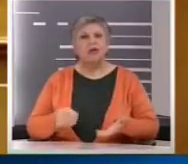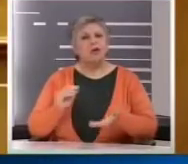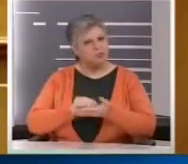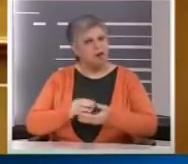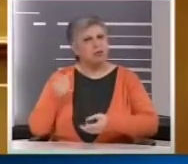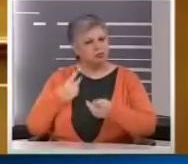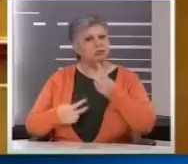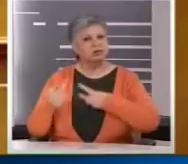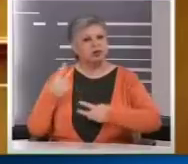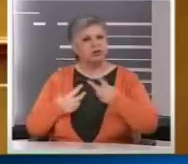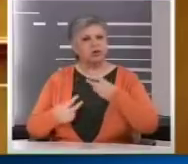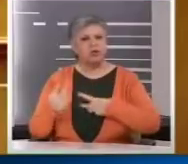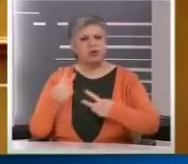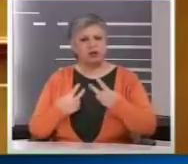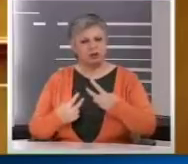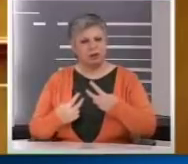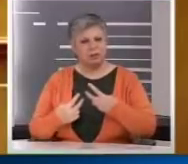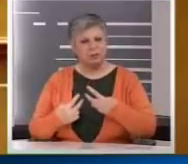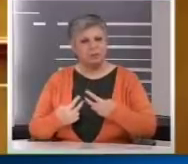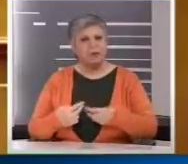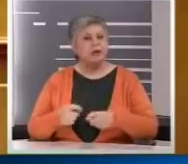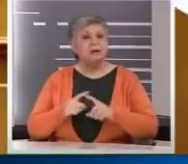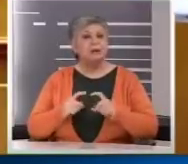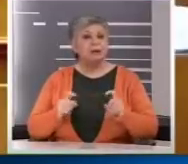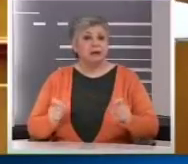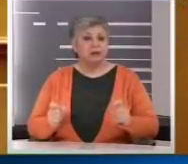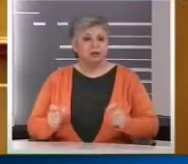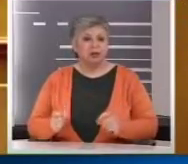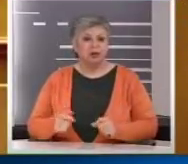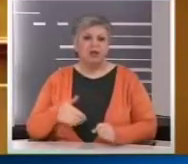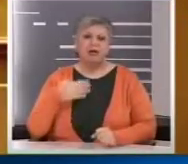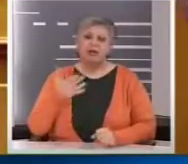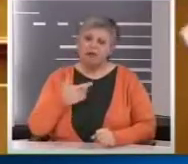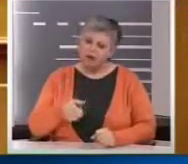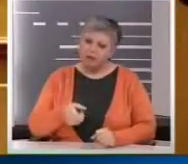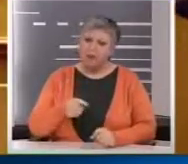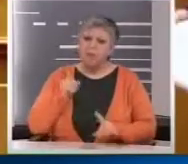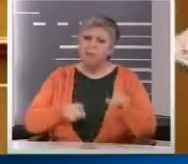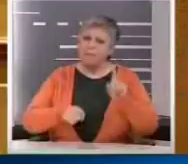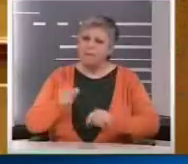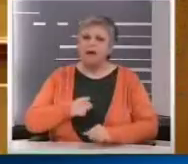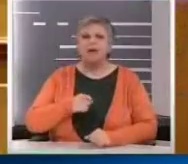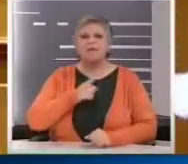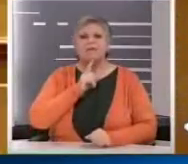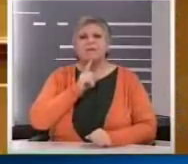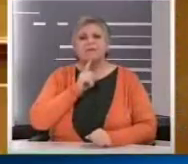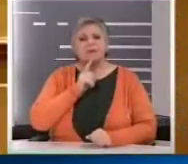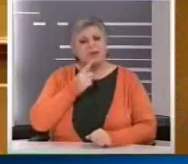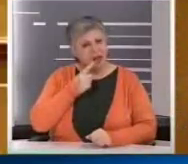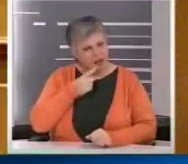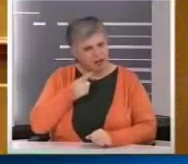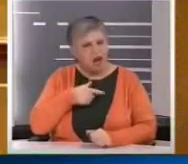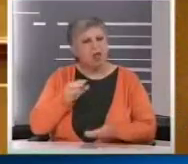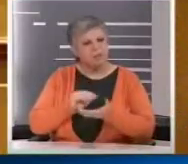μας κατηγορείτε, έτσι, ναι. Λοιπόν, μας κατηγορείτε, απλά κάποια τα έχω ξαναπεί, αλλά η επανάληψη είναι η μητέρα της μαθήσεως,